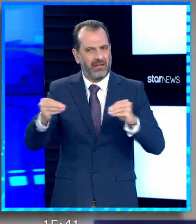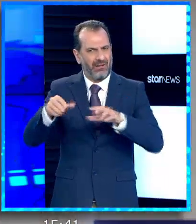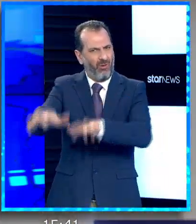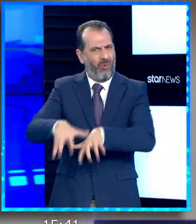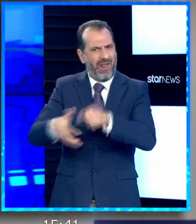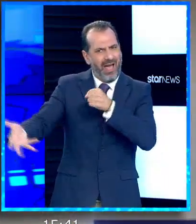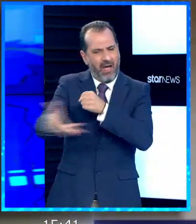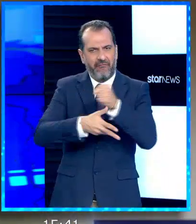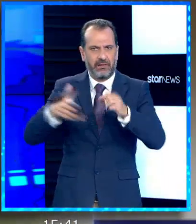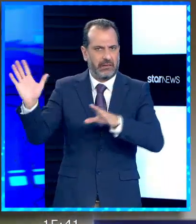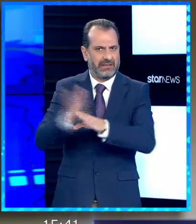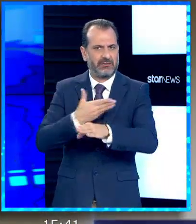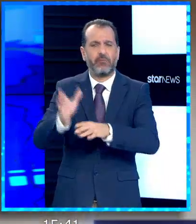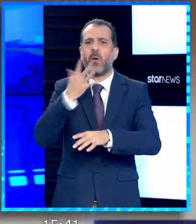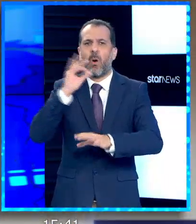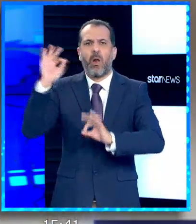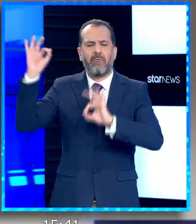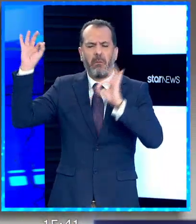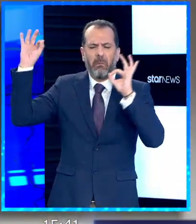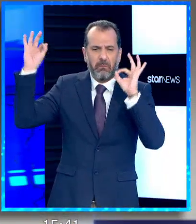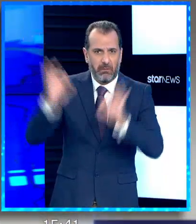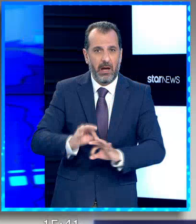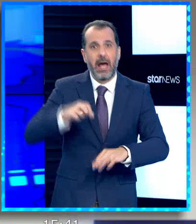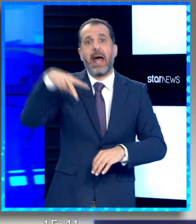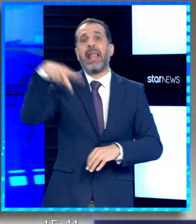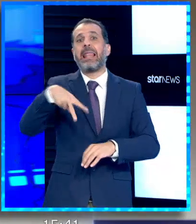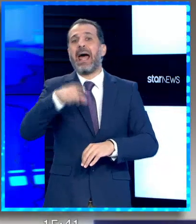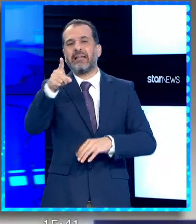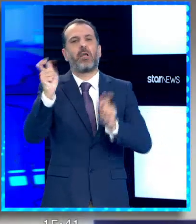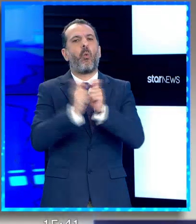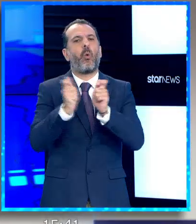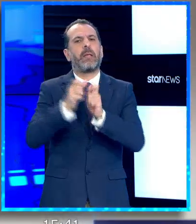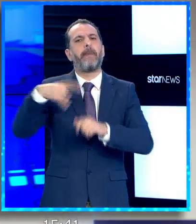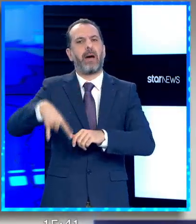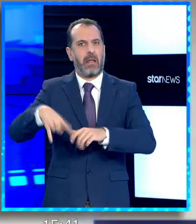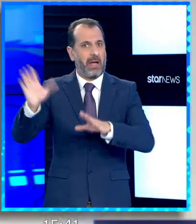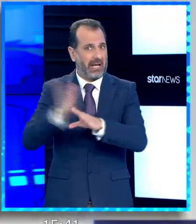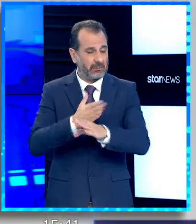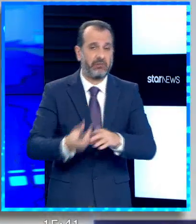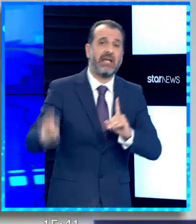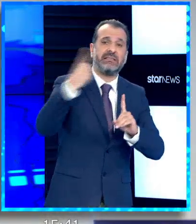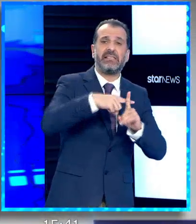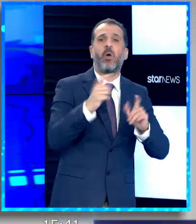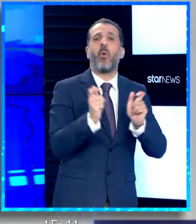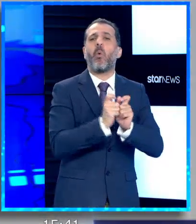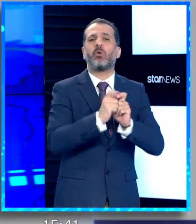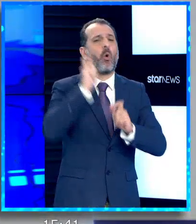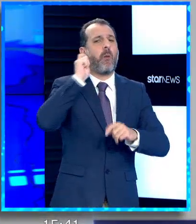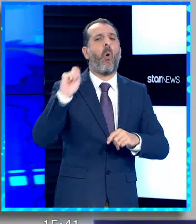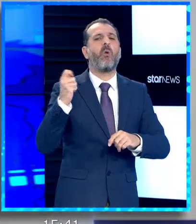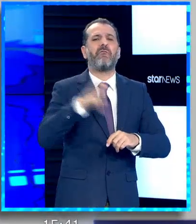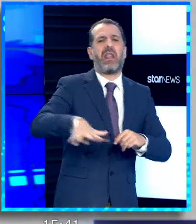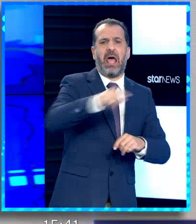κακοκαιρία ήλθαν και πάλι οι κάτοικοι του Δήμου Παλαμά. Το χωριό Ορφανά πνίγηκε στις λάσπες. Στη Λάρισα πολλά